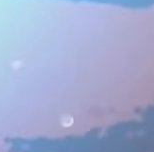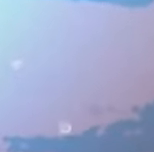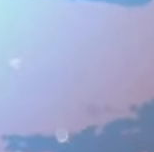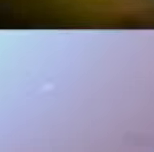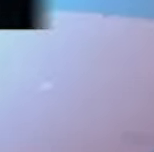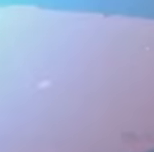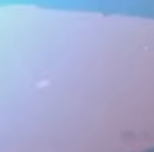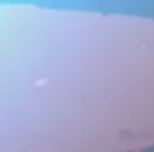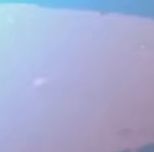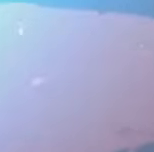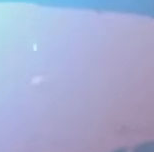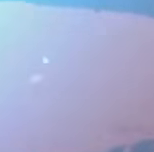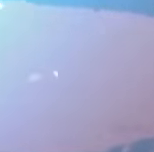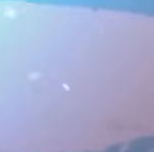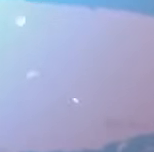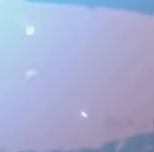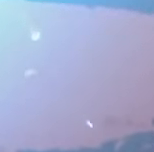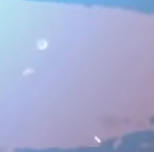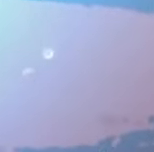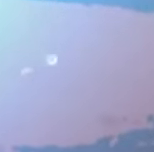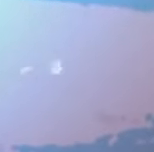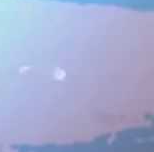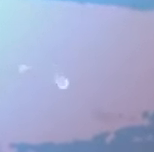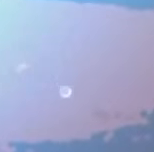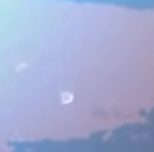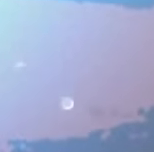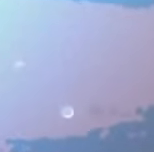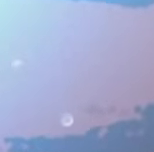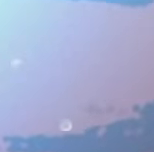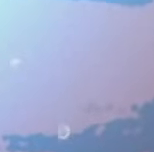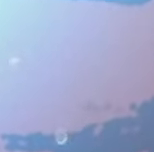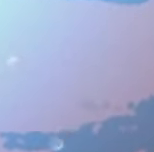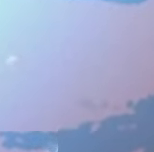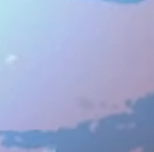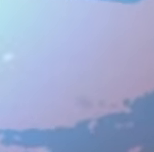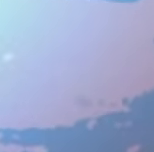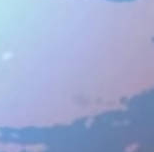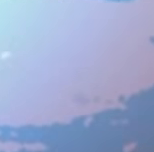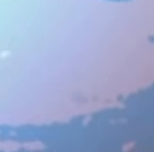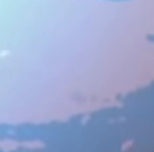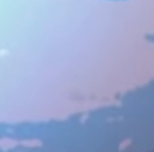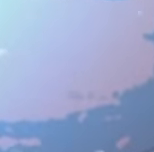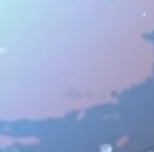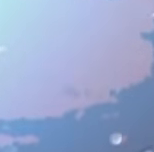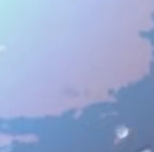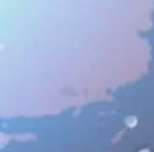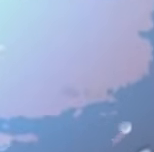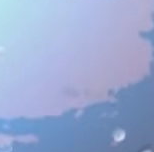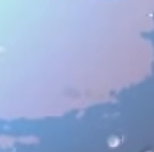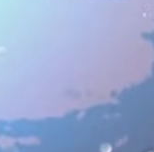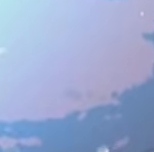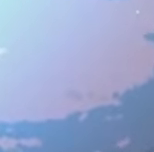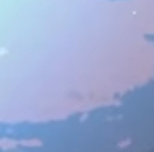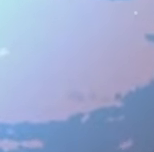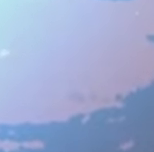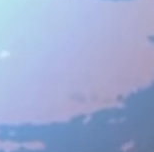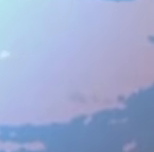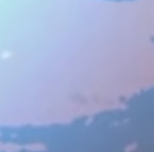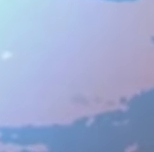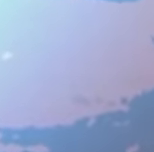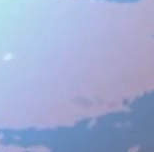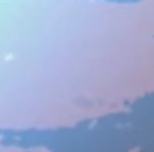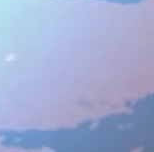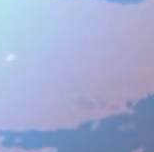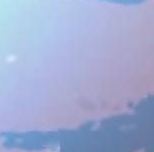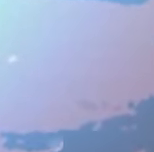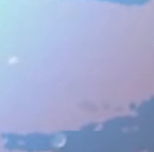Pipigil, now available on iTunes para po ma-download yung lahat, and you can also stream sa Spotify, Apple